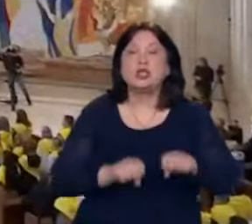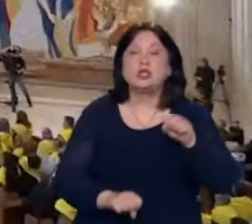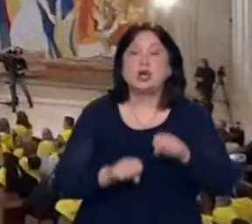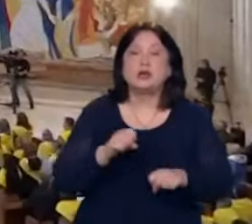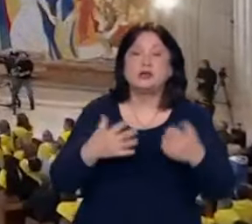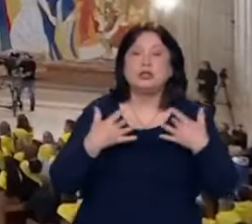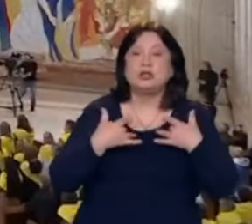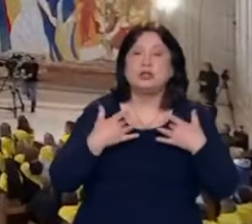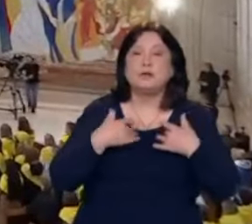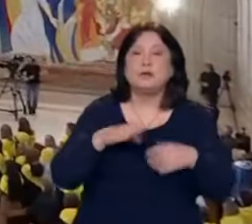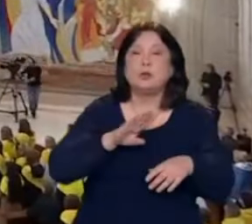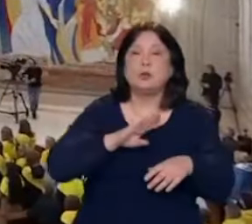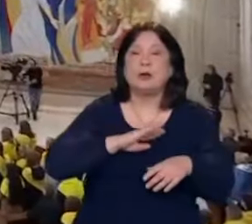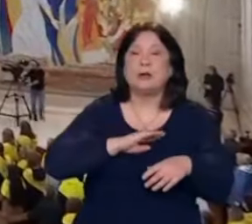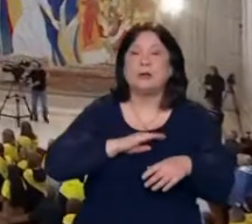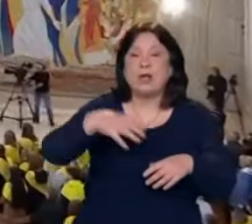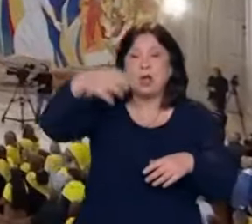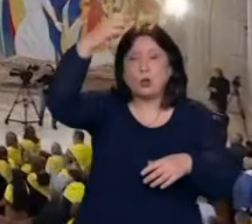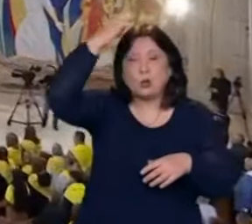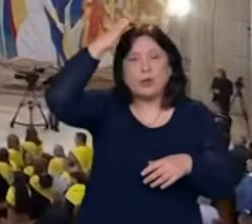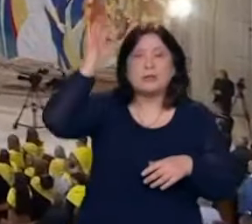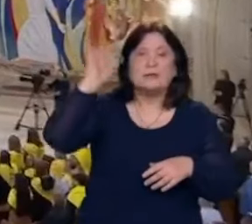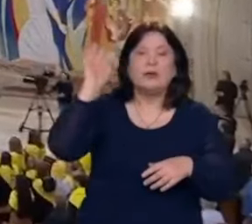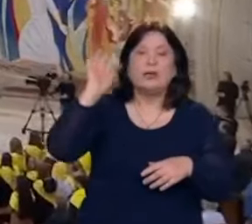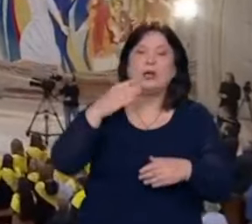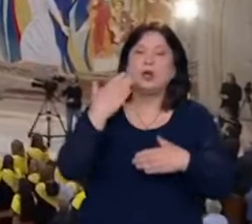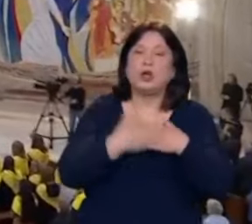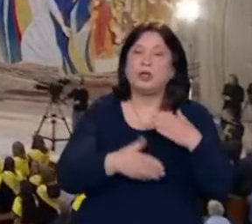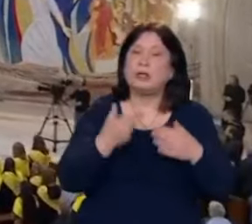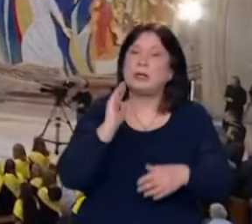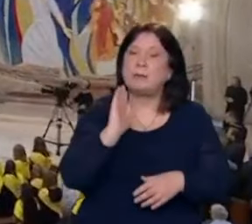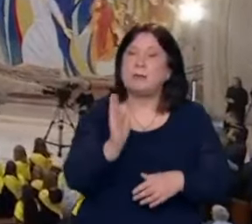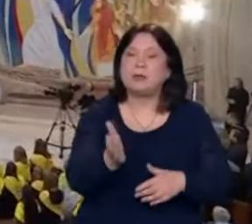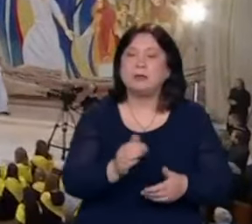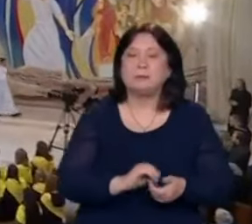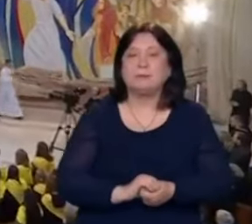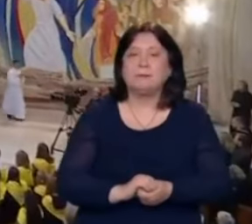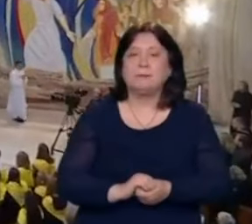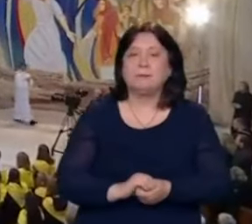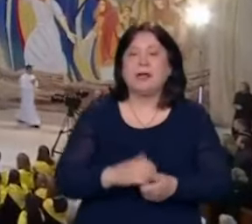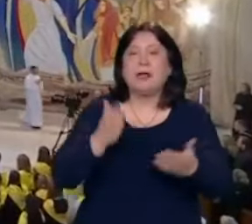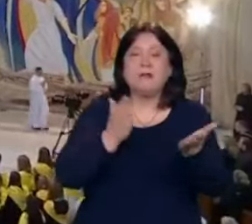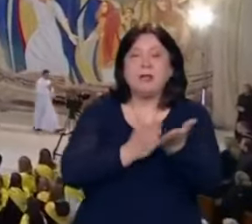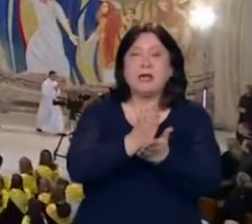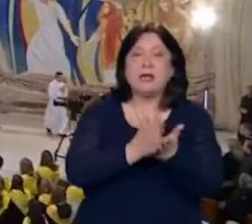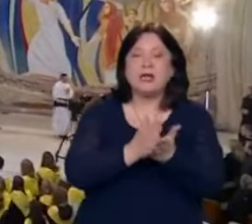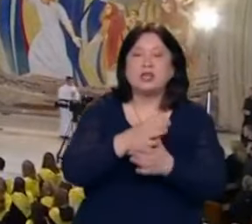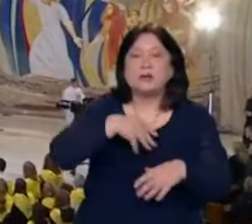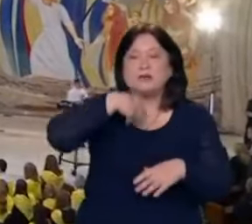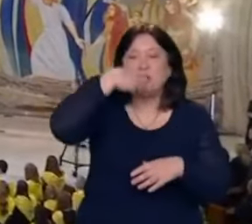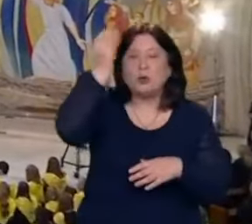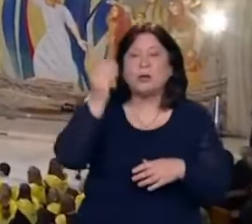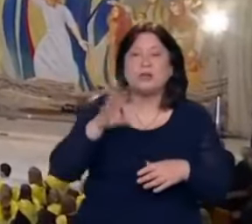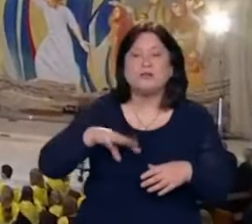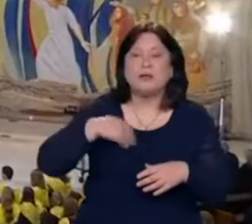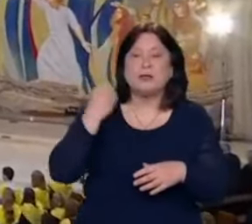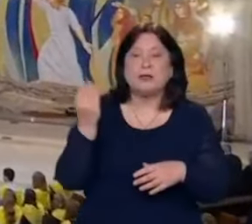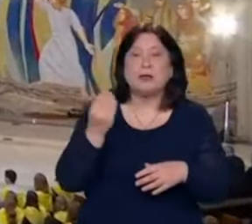żywych i umarłych a królestwu jego nie będzie końca wierzę w ducha świętego